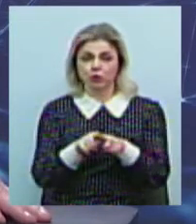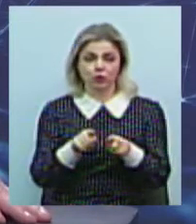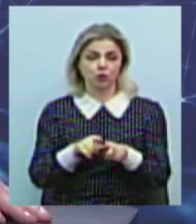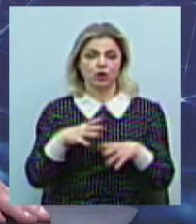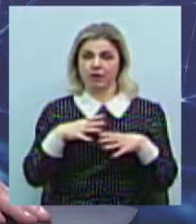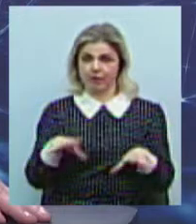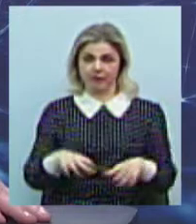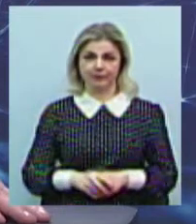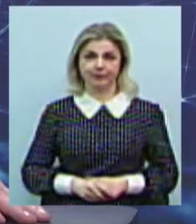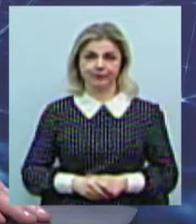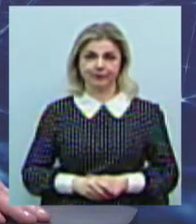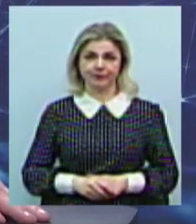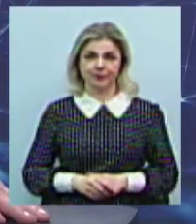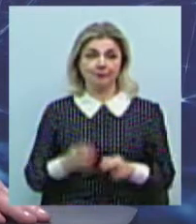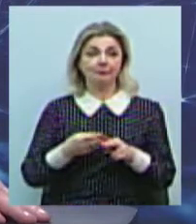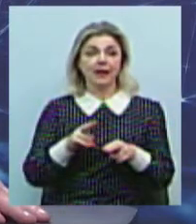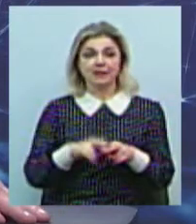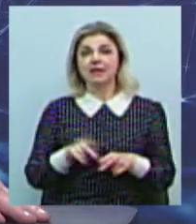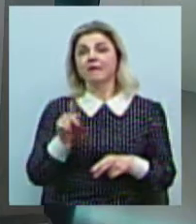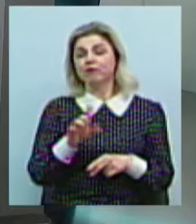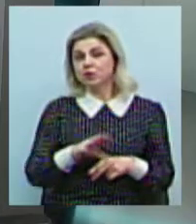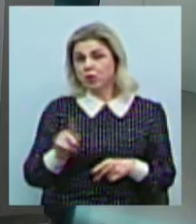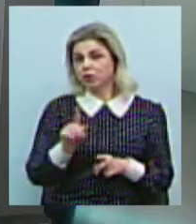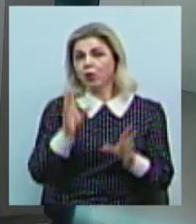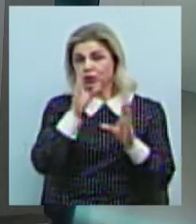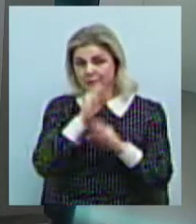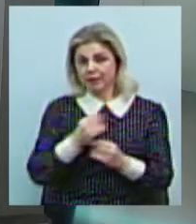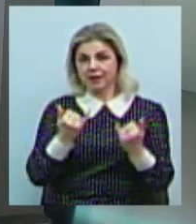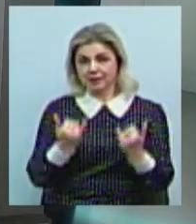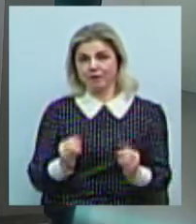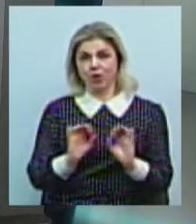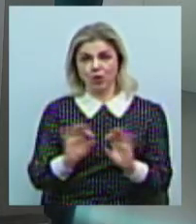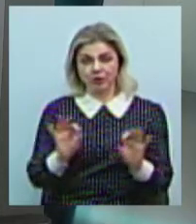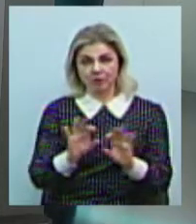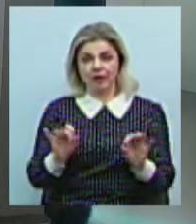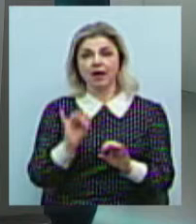проводилось. Олександр Вікторович, це все, про що ми встигли сьогодні розповісти і